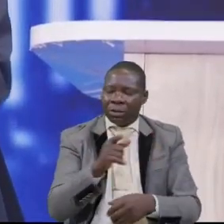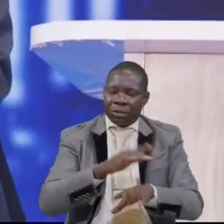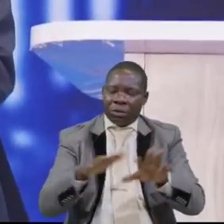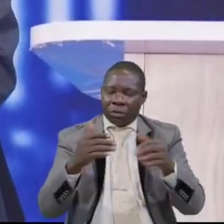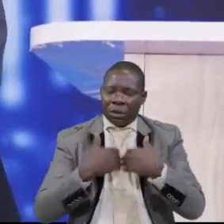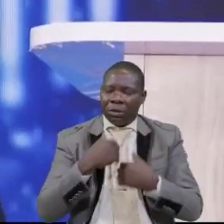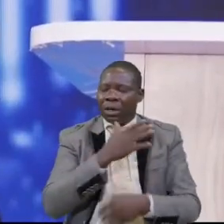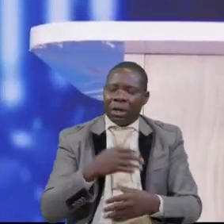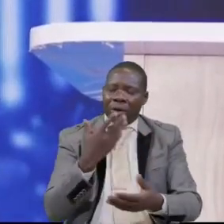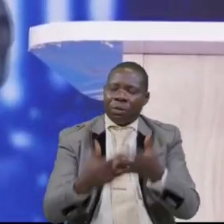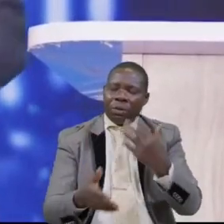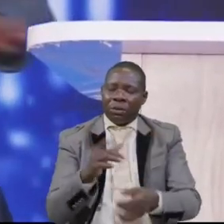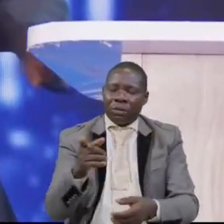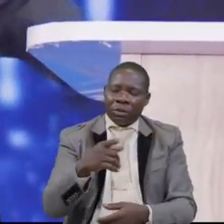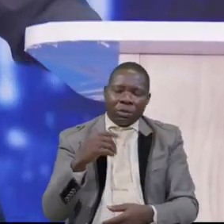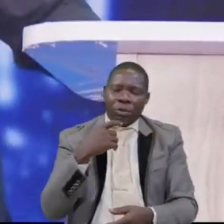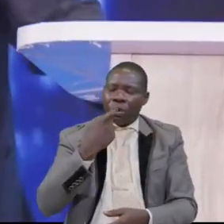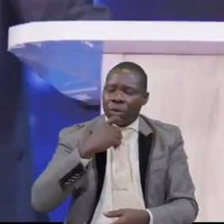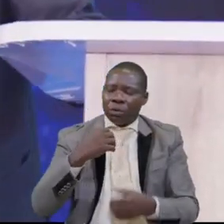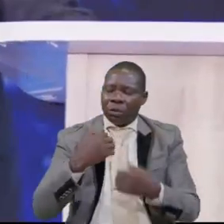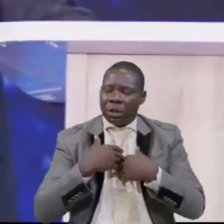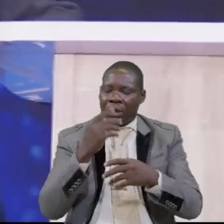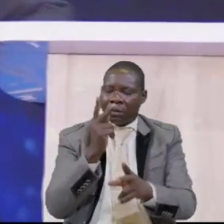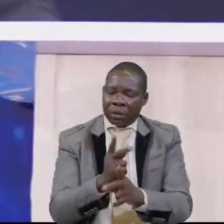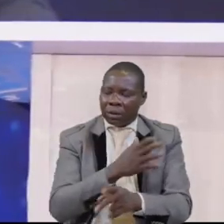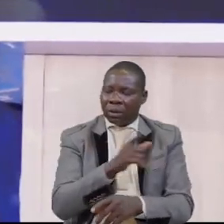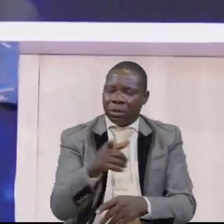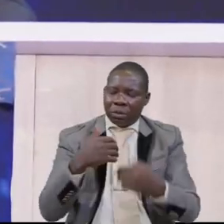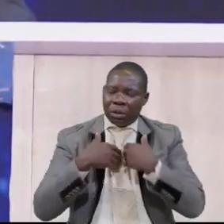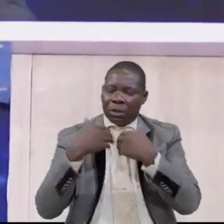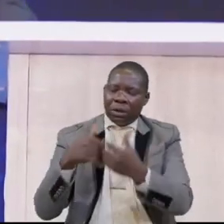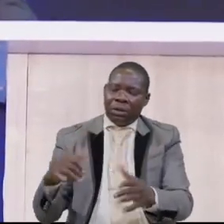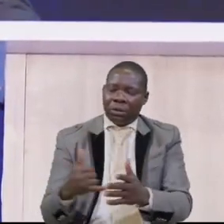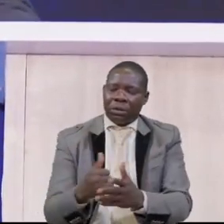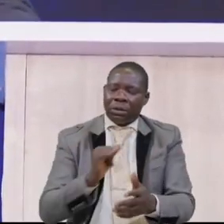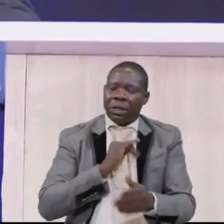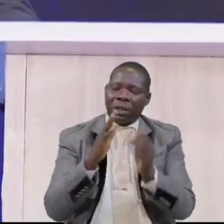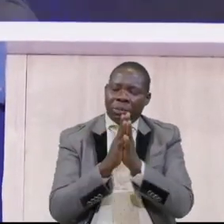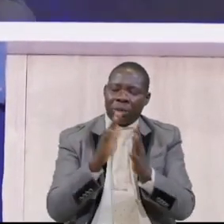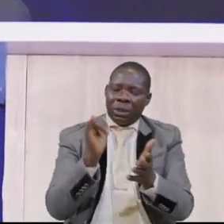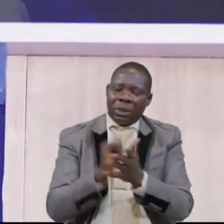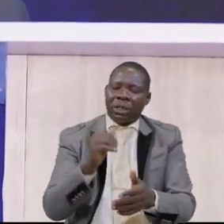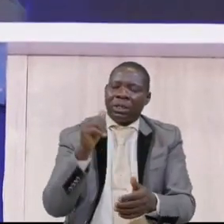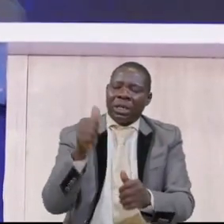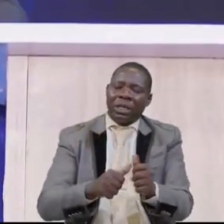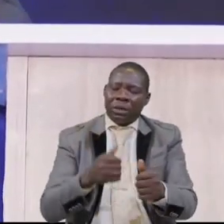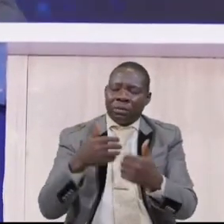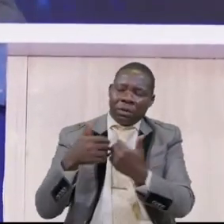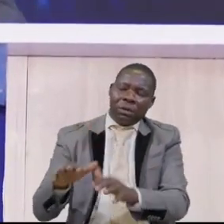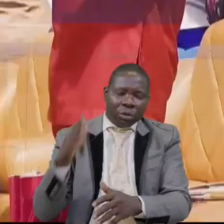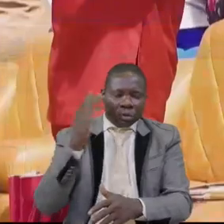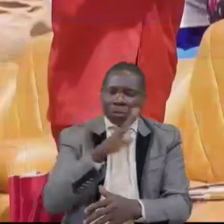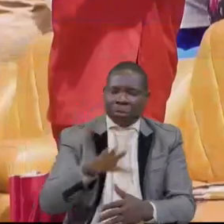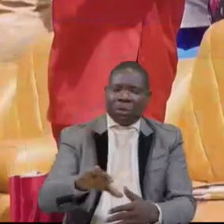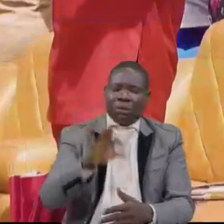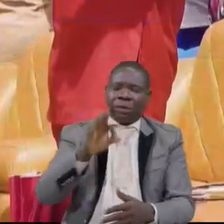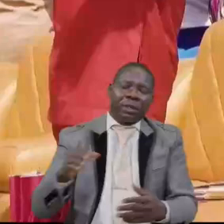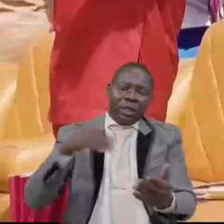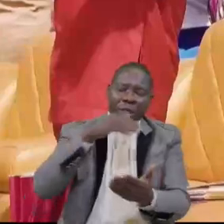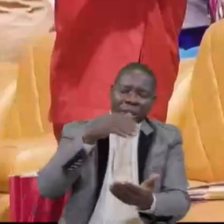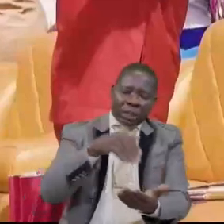tout ce que tu devrais avoir gardé, mais que tu as perdu, je prie. Que toute perte soit retrouvée dans ta